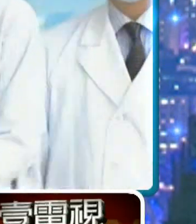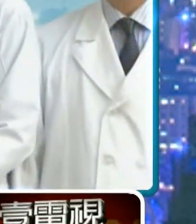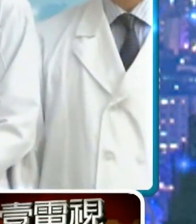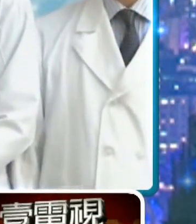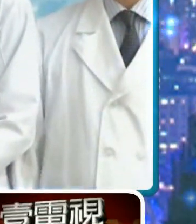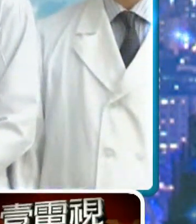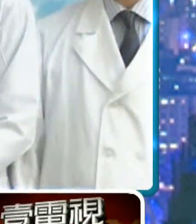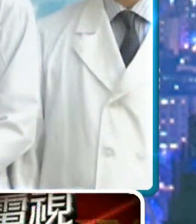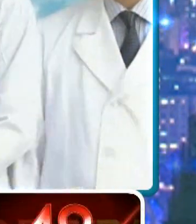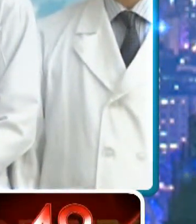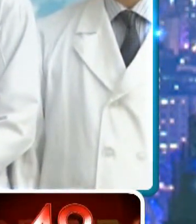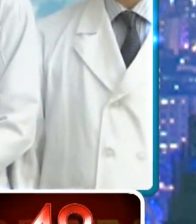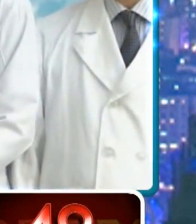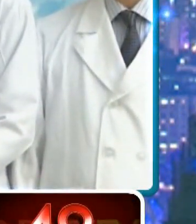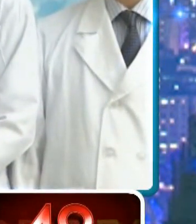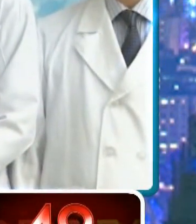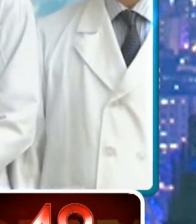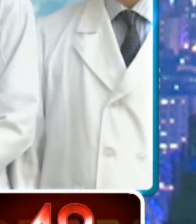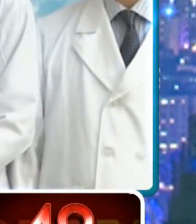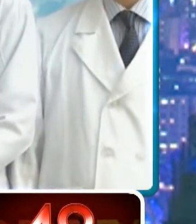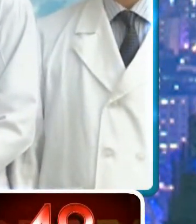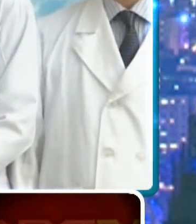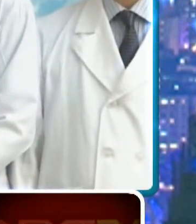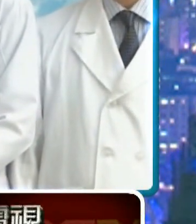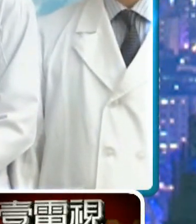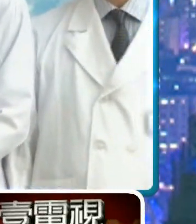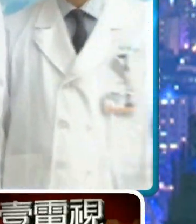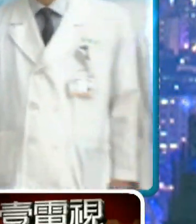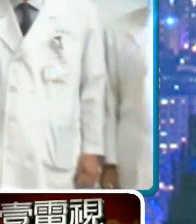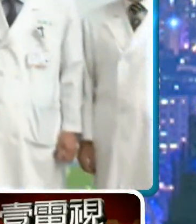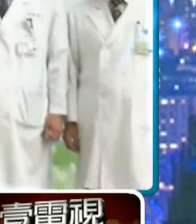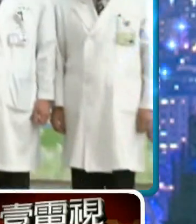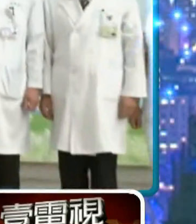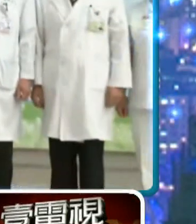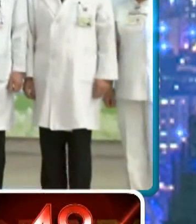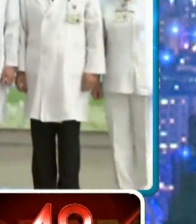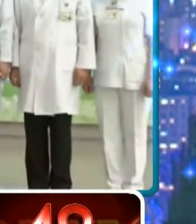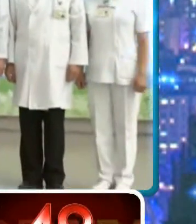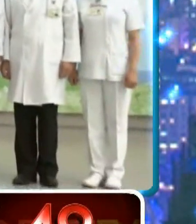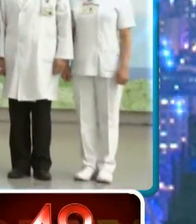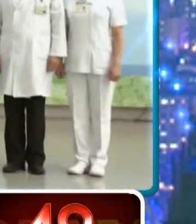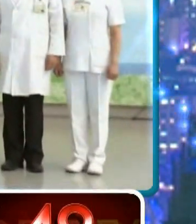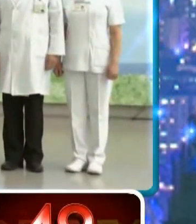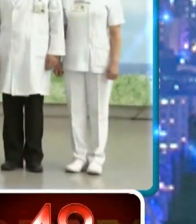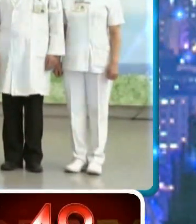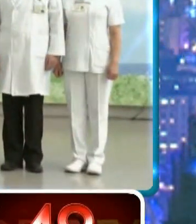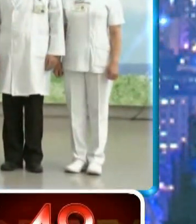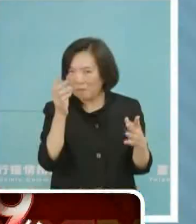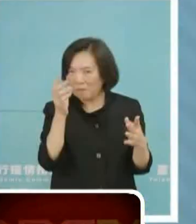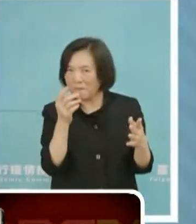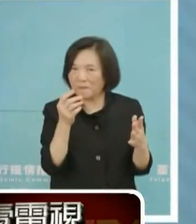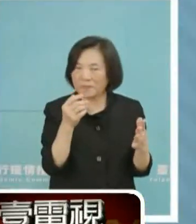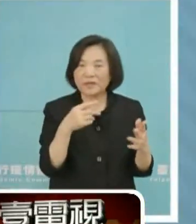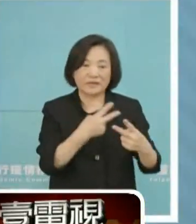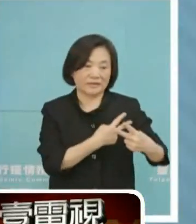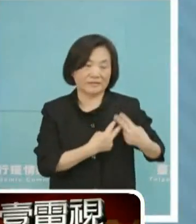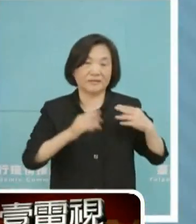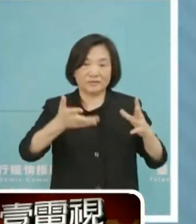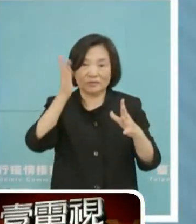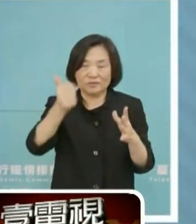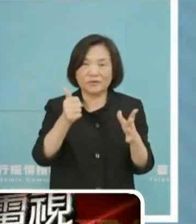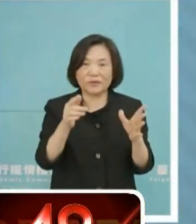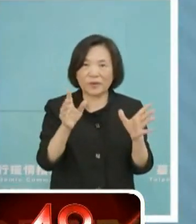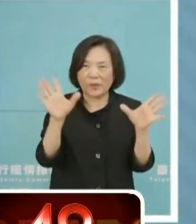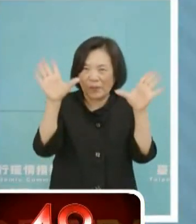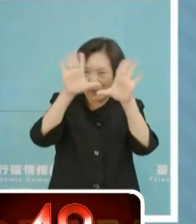才为安乐死的154只猫咪喊话，如今呢却将动保责任甩锅下届市长。 凡是蔡总